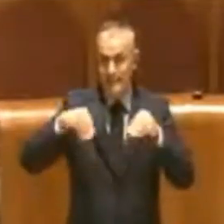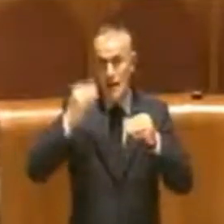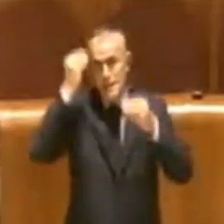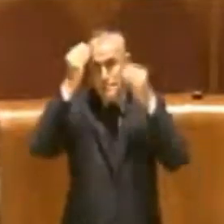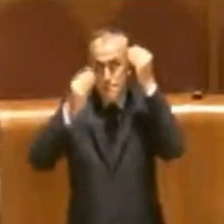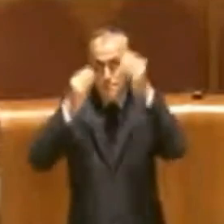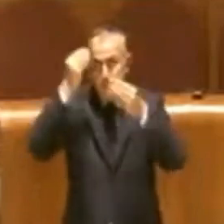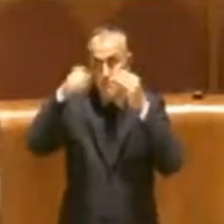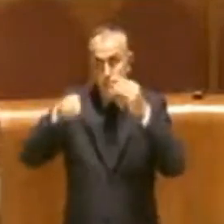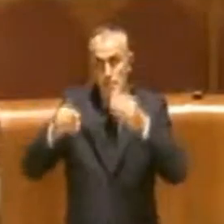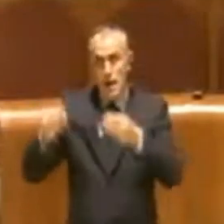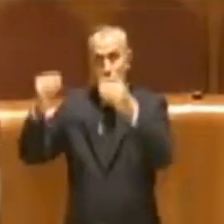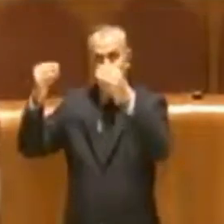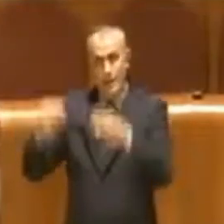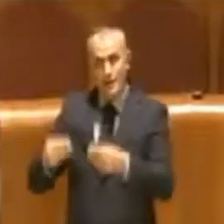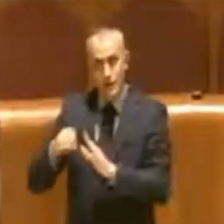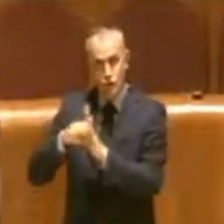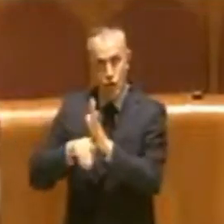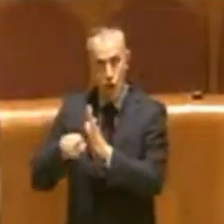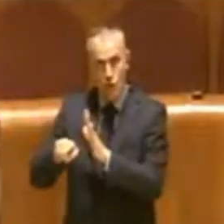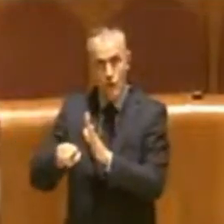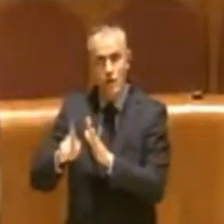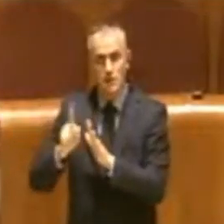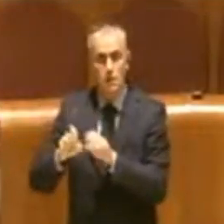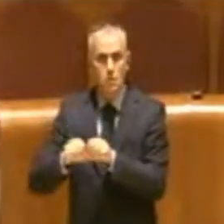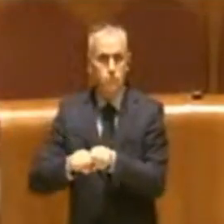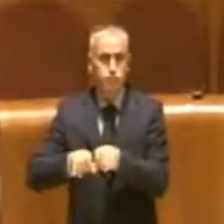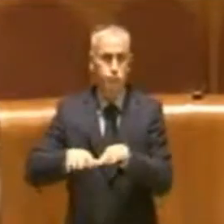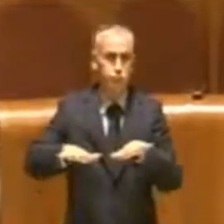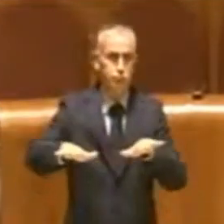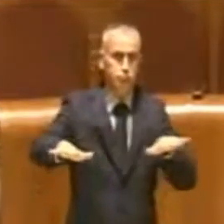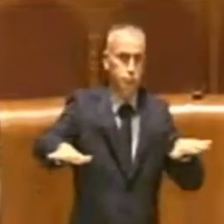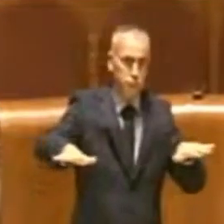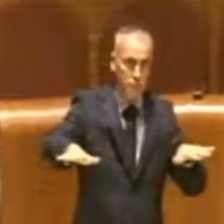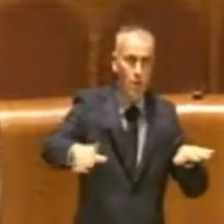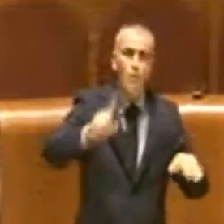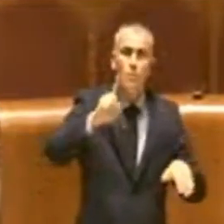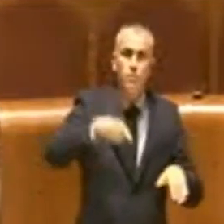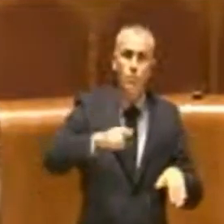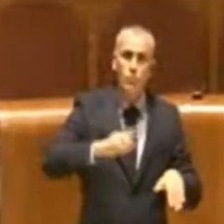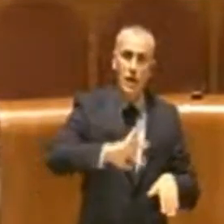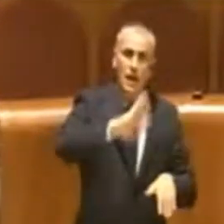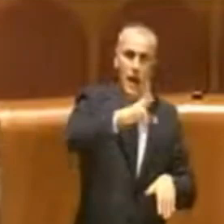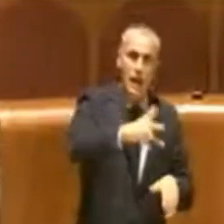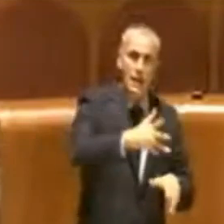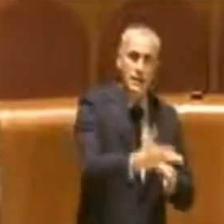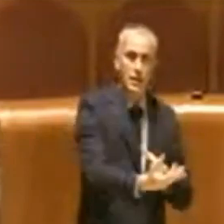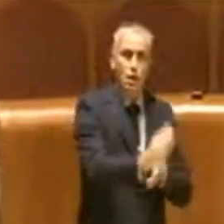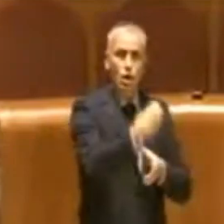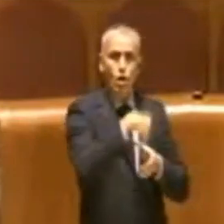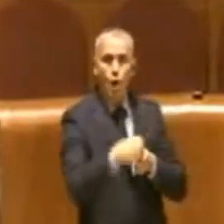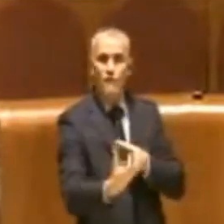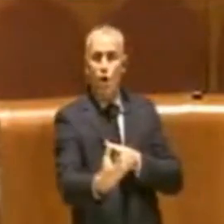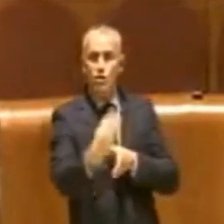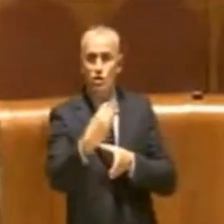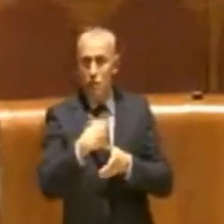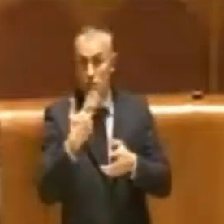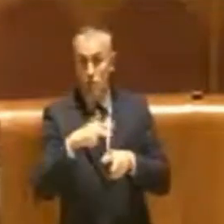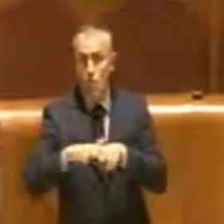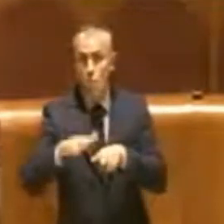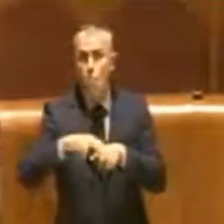estendere quindi questo applicativo anche al coinvolgimento quindi dei